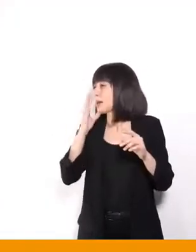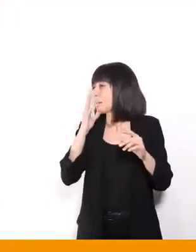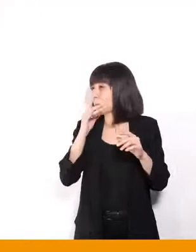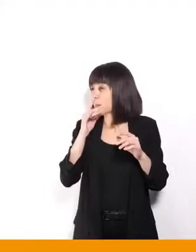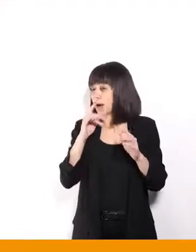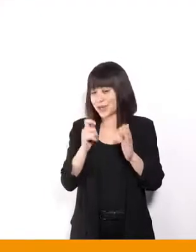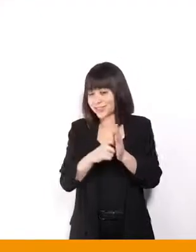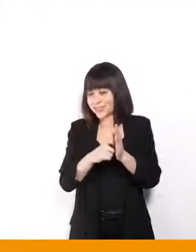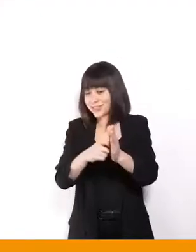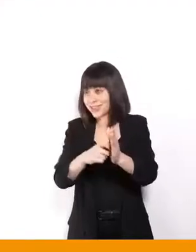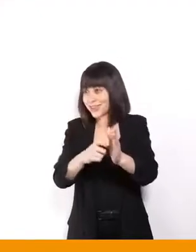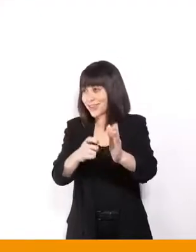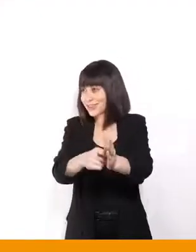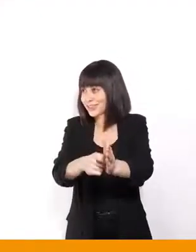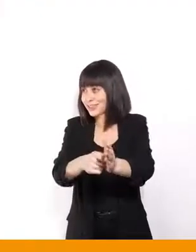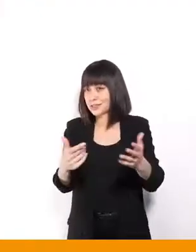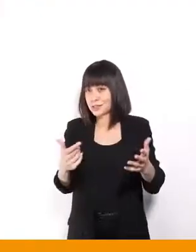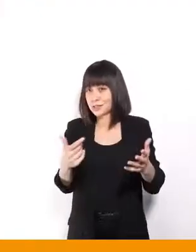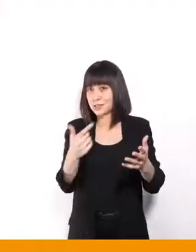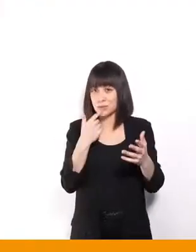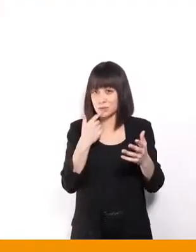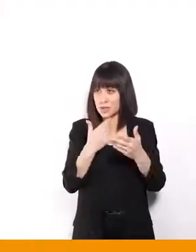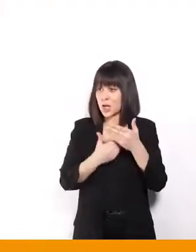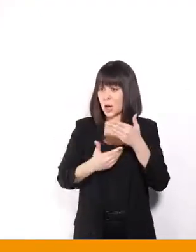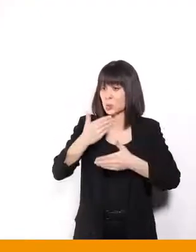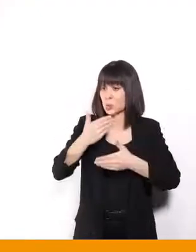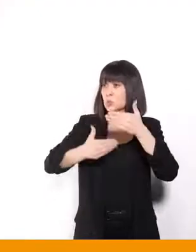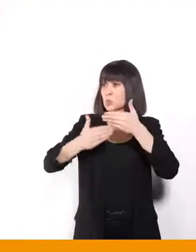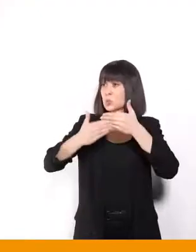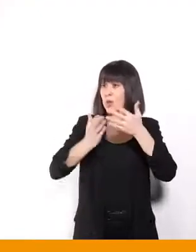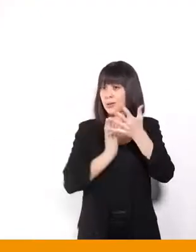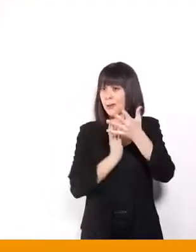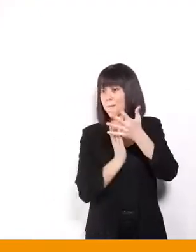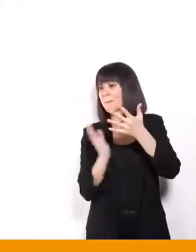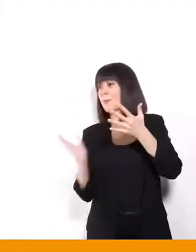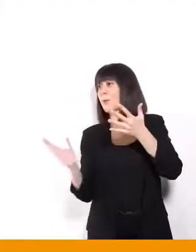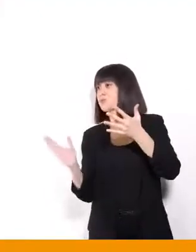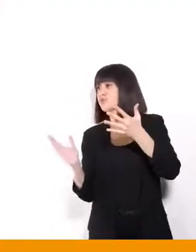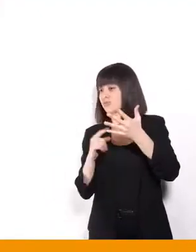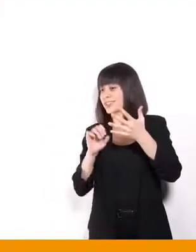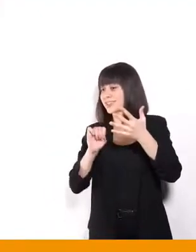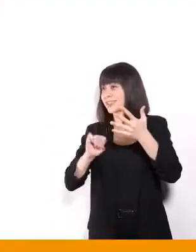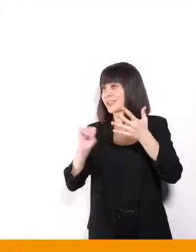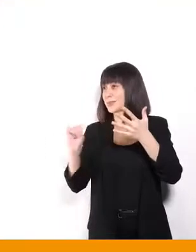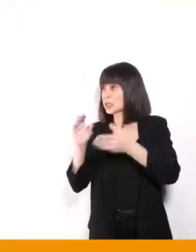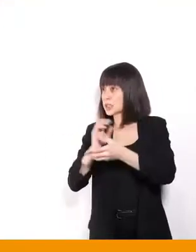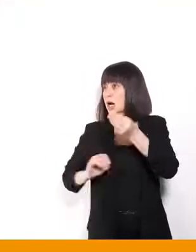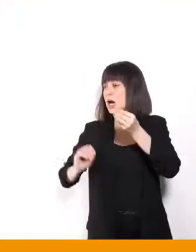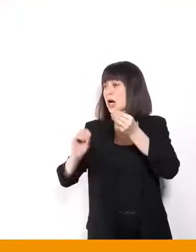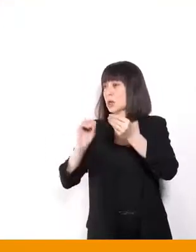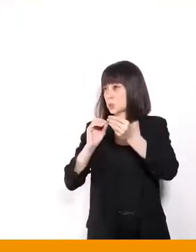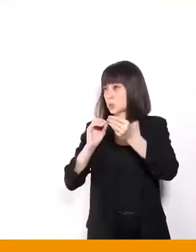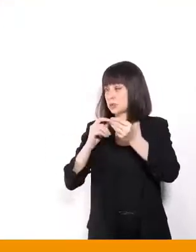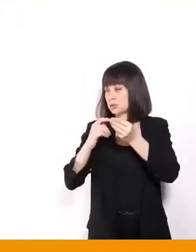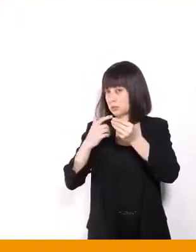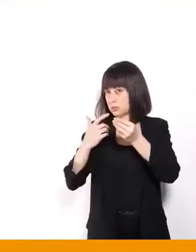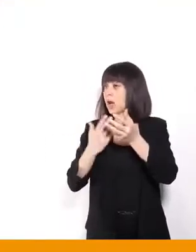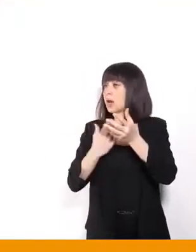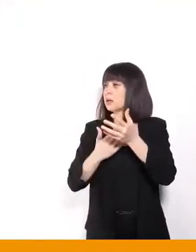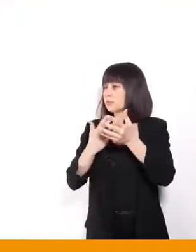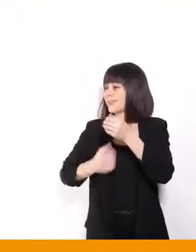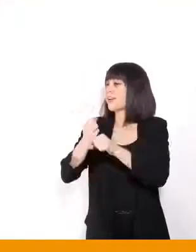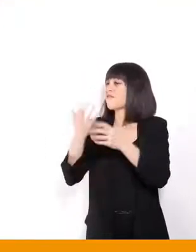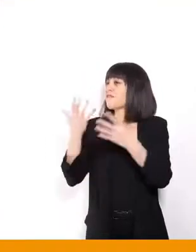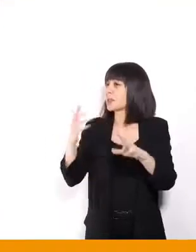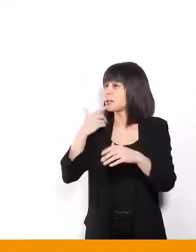Construire une branche de sécurité sociale, ça peut être un travail très long. En tout cas, lui donner du contenu, parce qu'elle est déjà construite, mais lui donner un vrai contenu, ça peut être très long. Comment